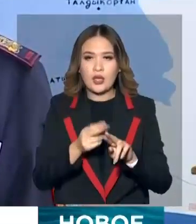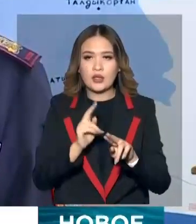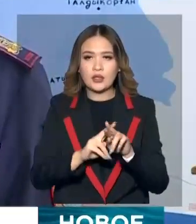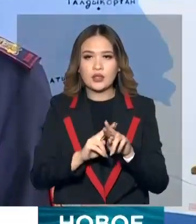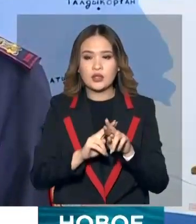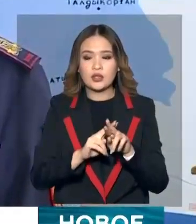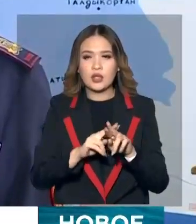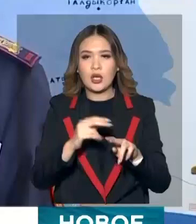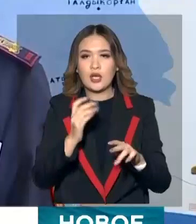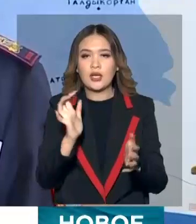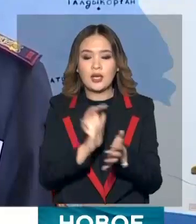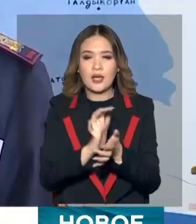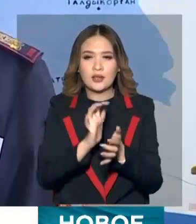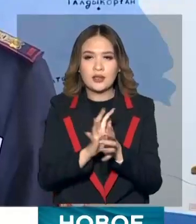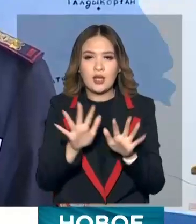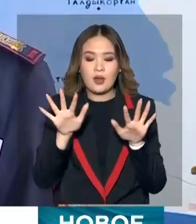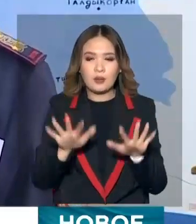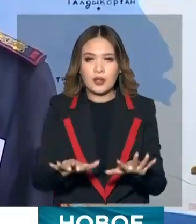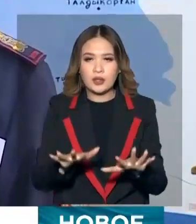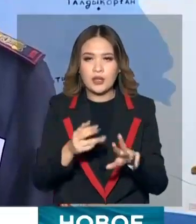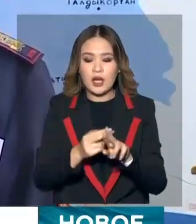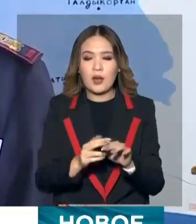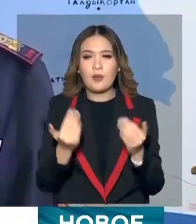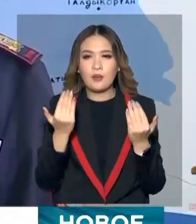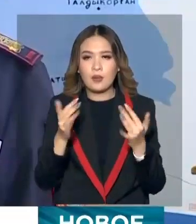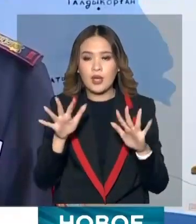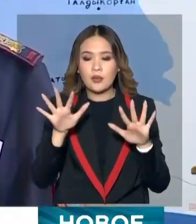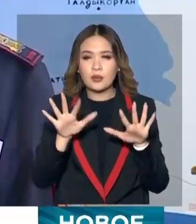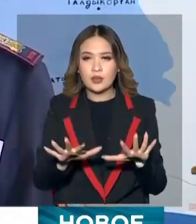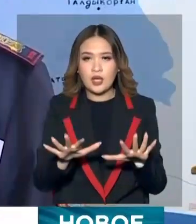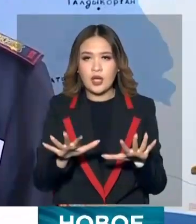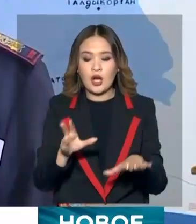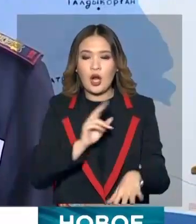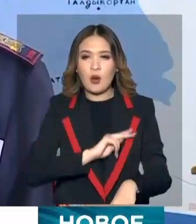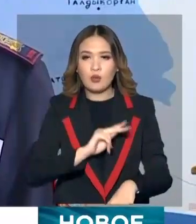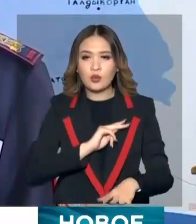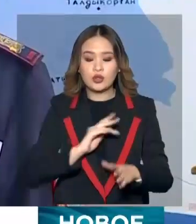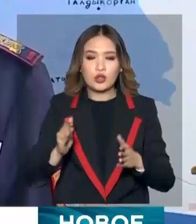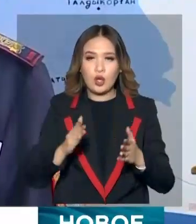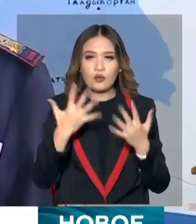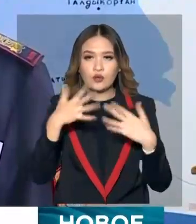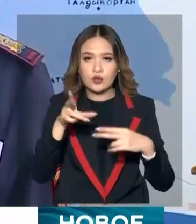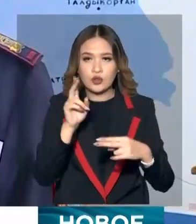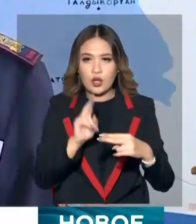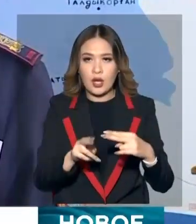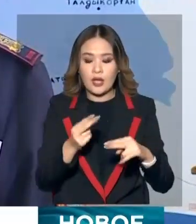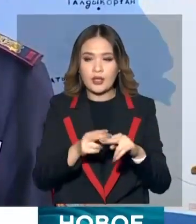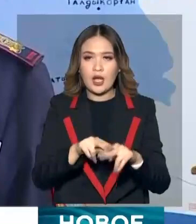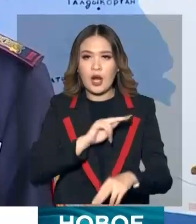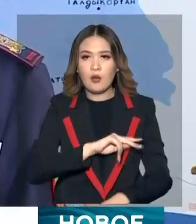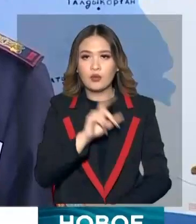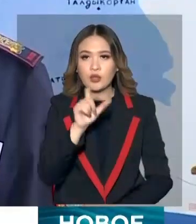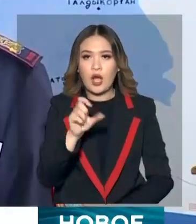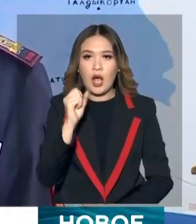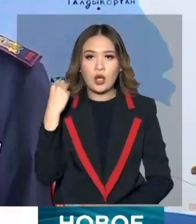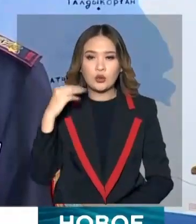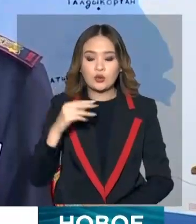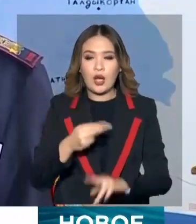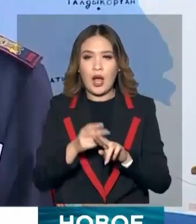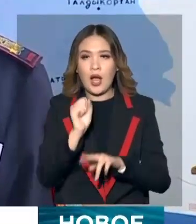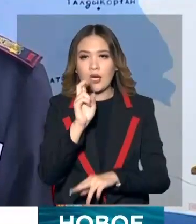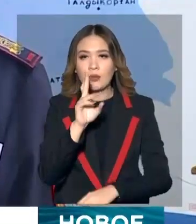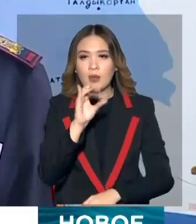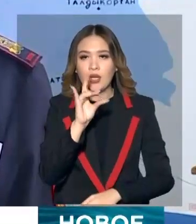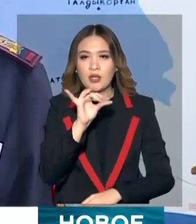жидкости загрязненной площади. На данный момент данные работы завершены работниками Актюбинского филиала «Акберен»,